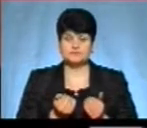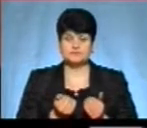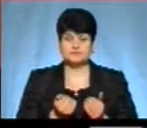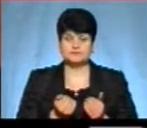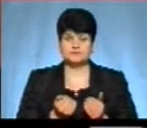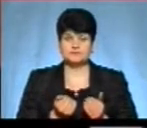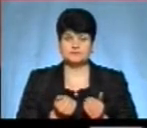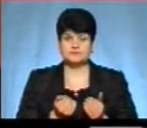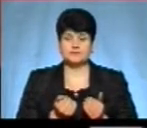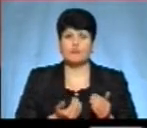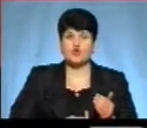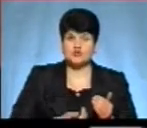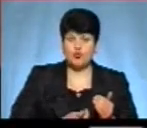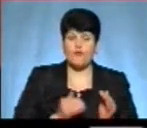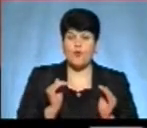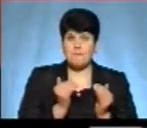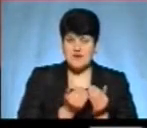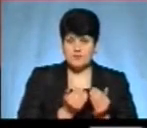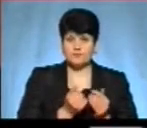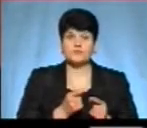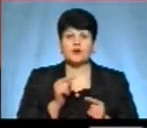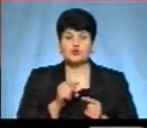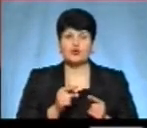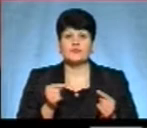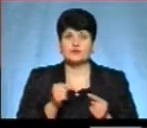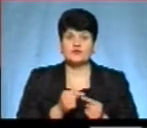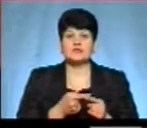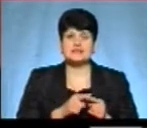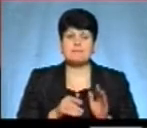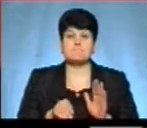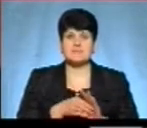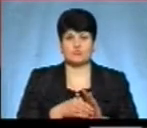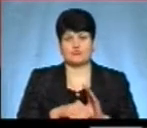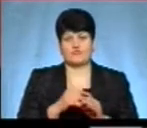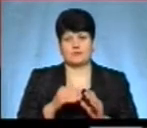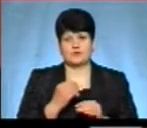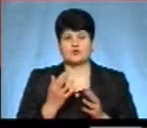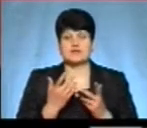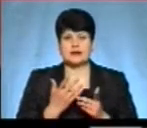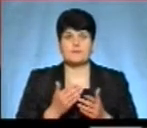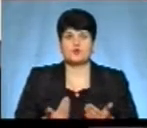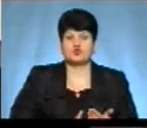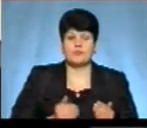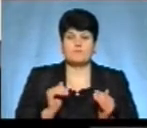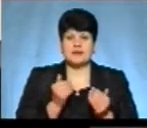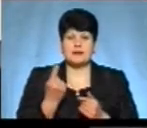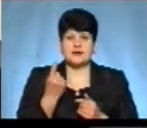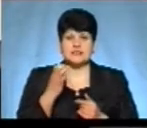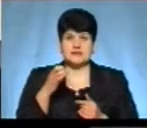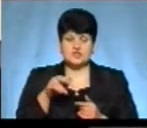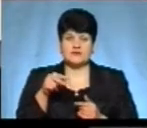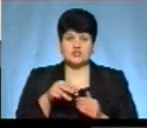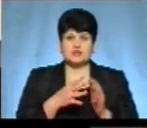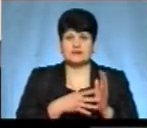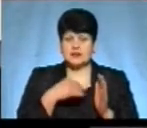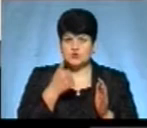перепрошую, саме прожиткового мінімуму, то, відповідно, це вже є підкупом виборців. Оскільки прожитковий мінімум на 1 січня 2019